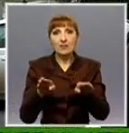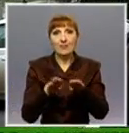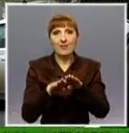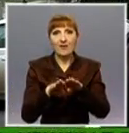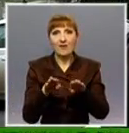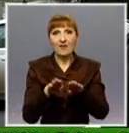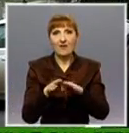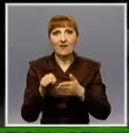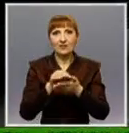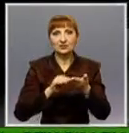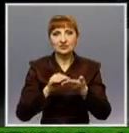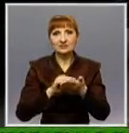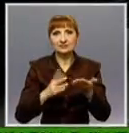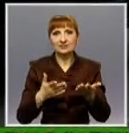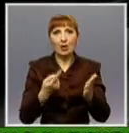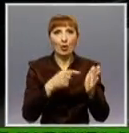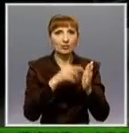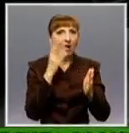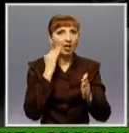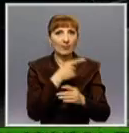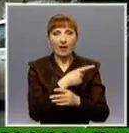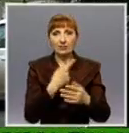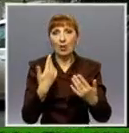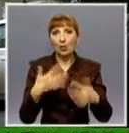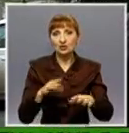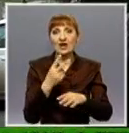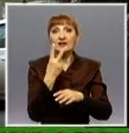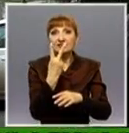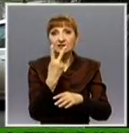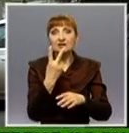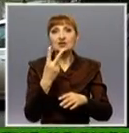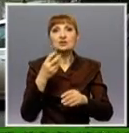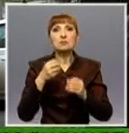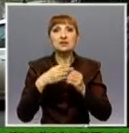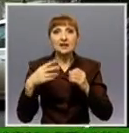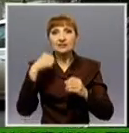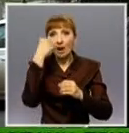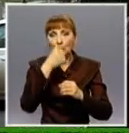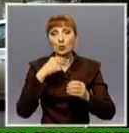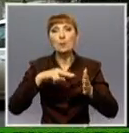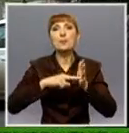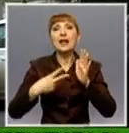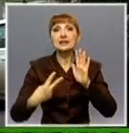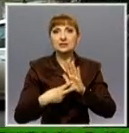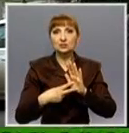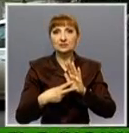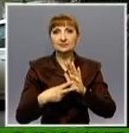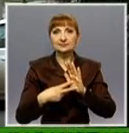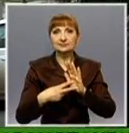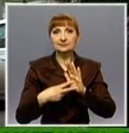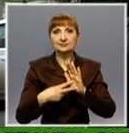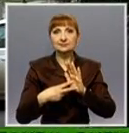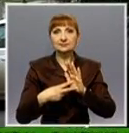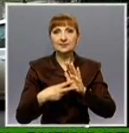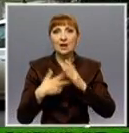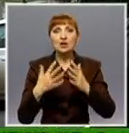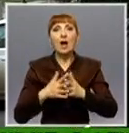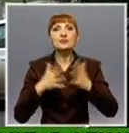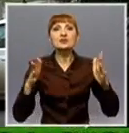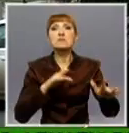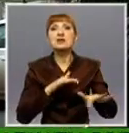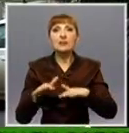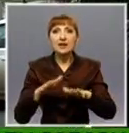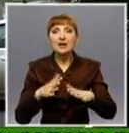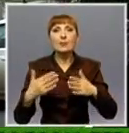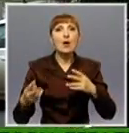поселках, получается, к городу Алматы присоединен. В 2015 году запланировано обширное мероприятие